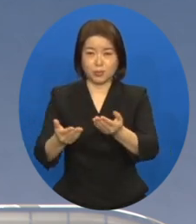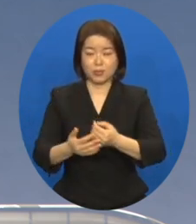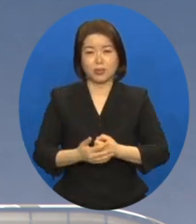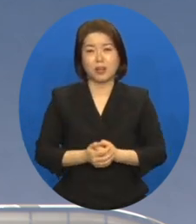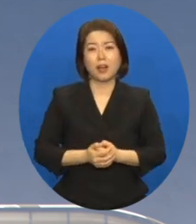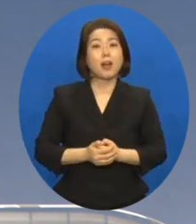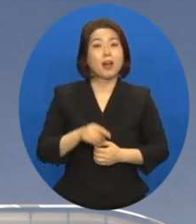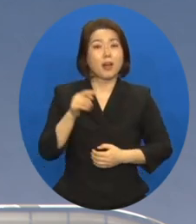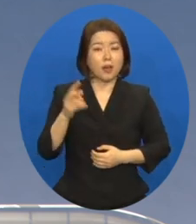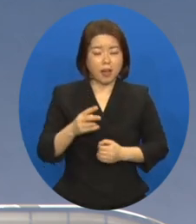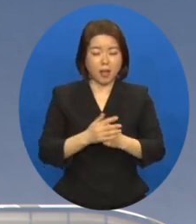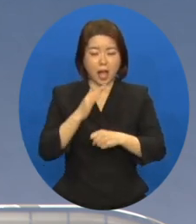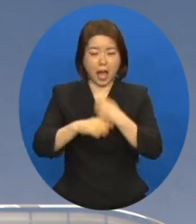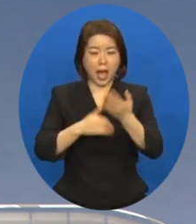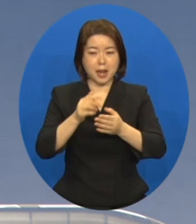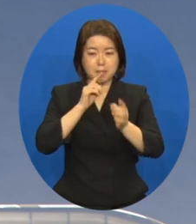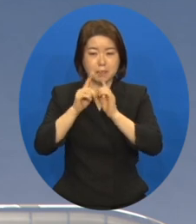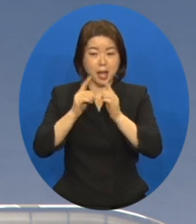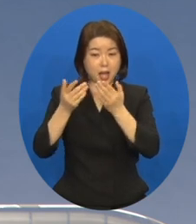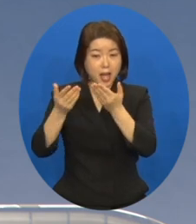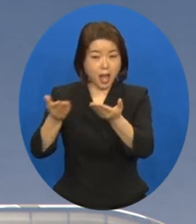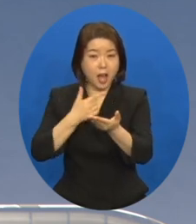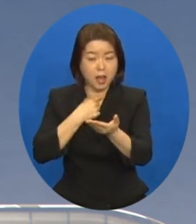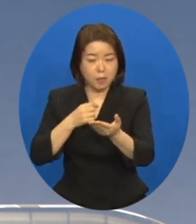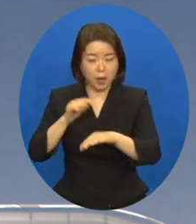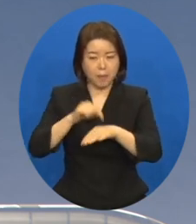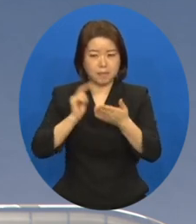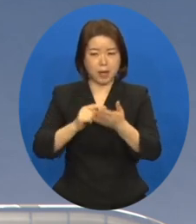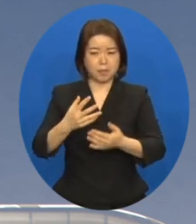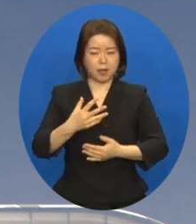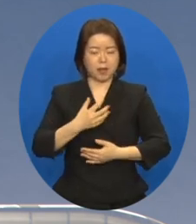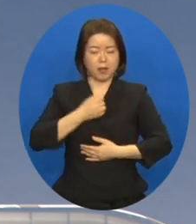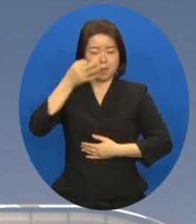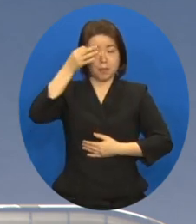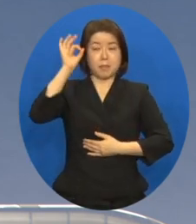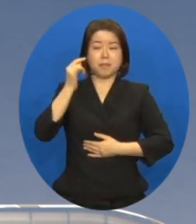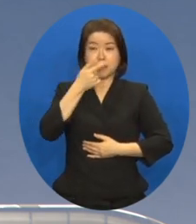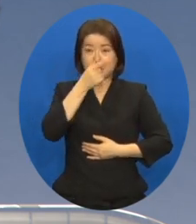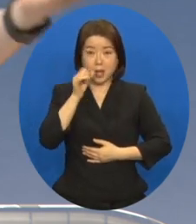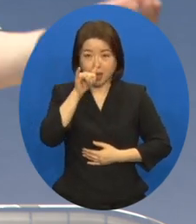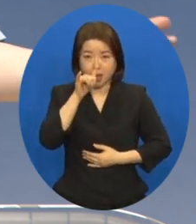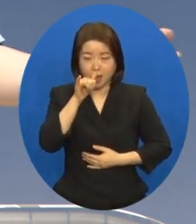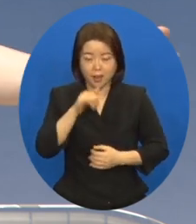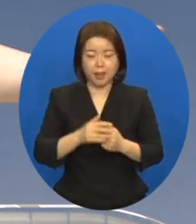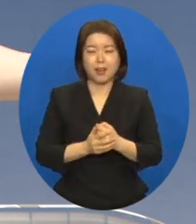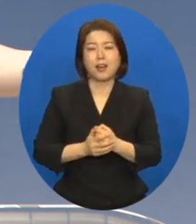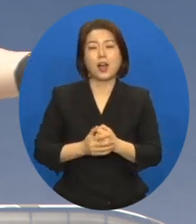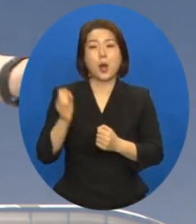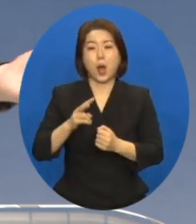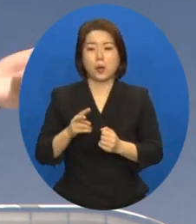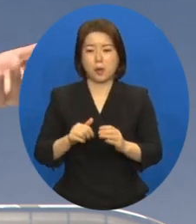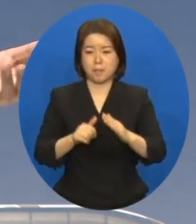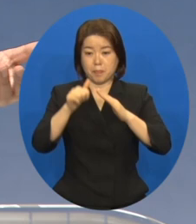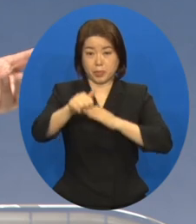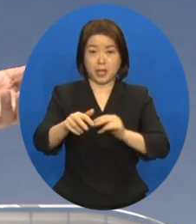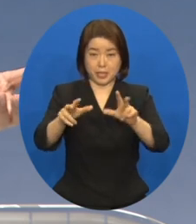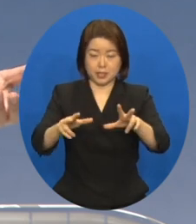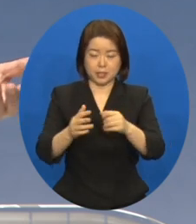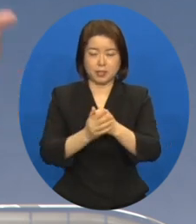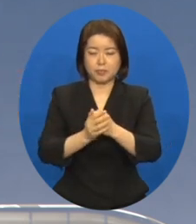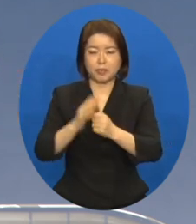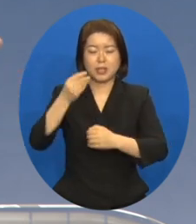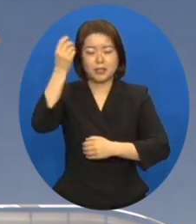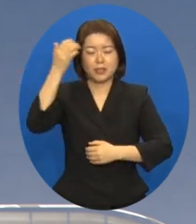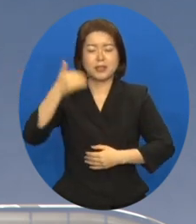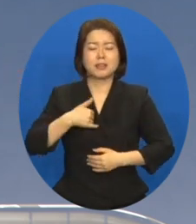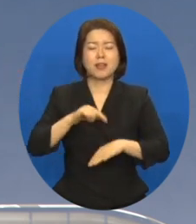하나님이 말씀하고 싶은 내용이 마음에 확 깨달아지는. 그래서 성도들 앞에 지금 성령께서 제